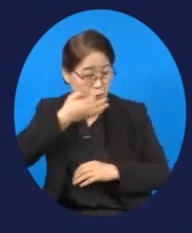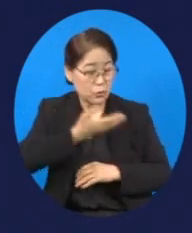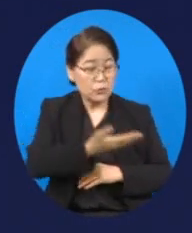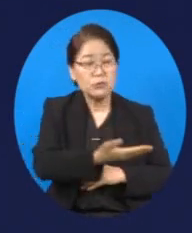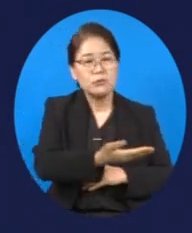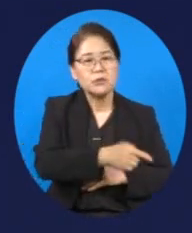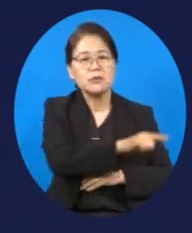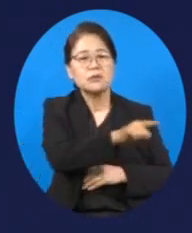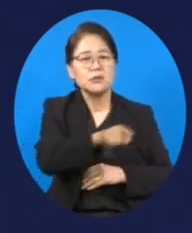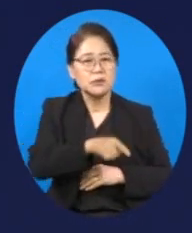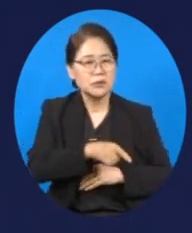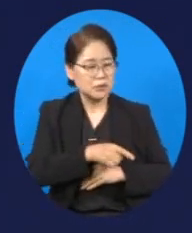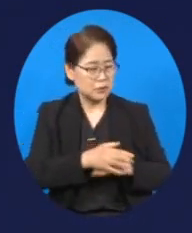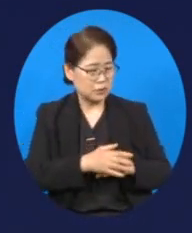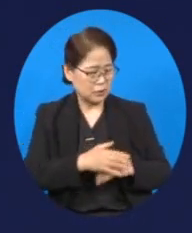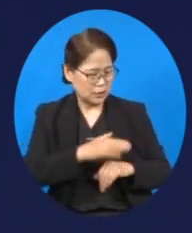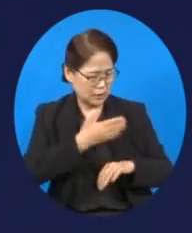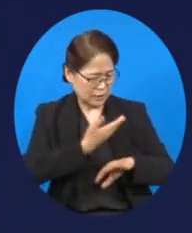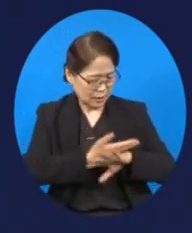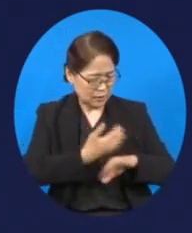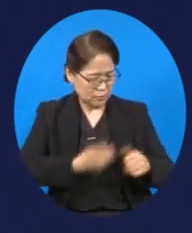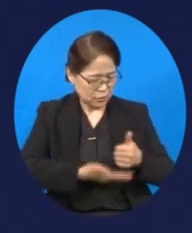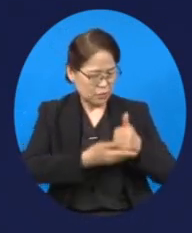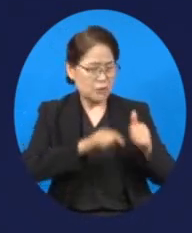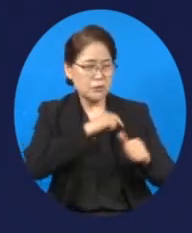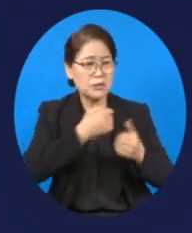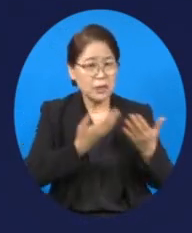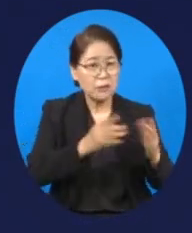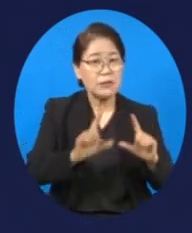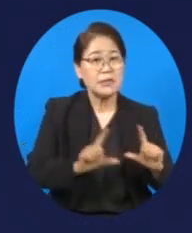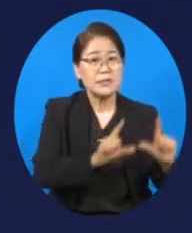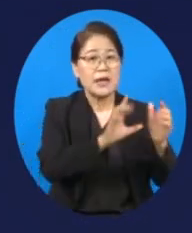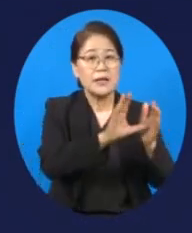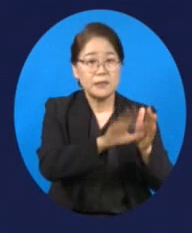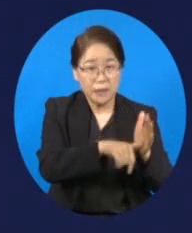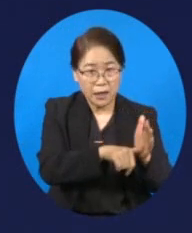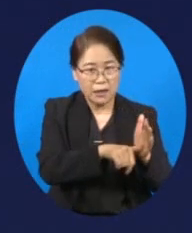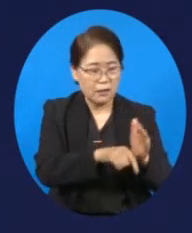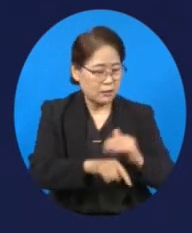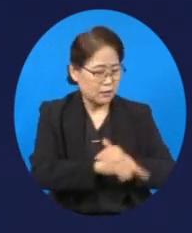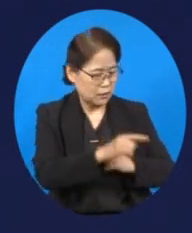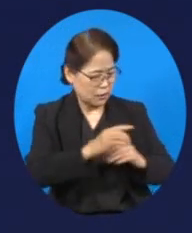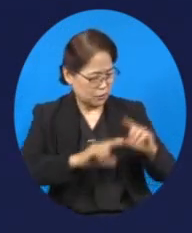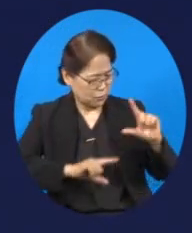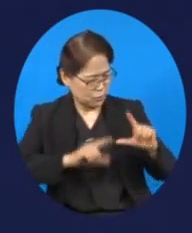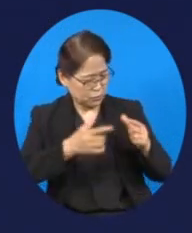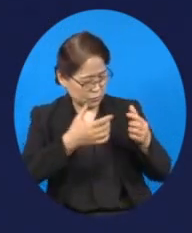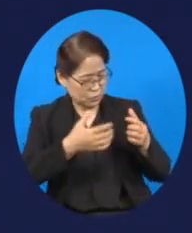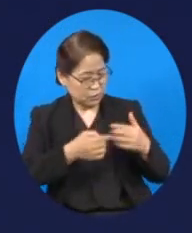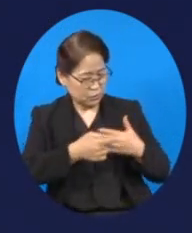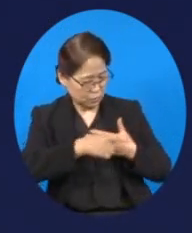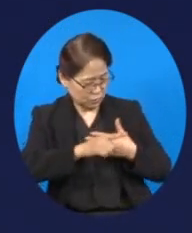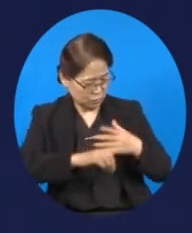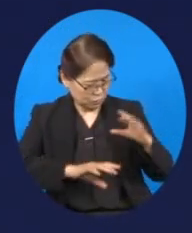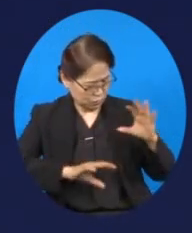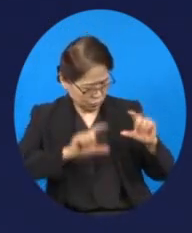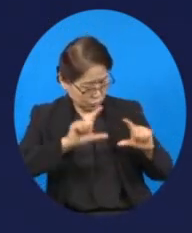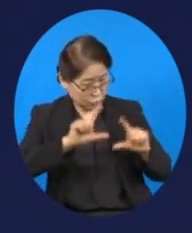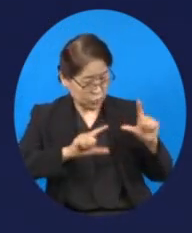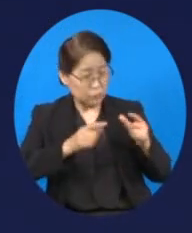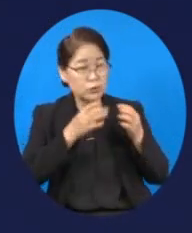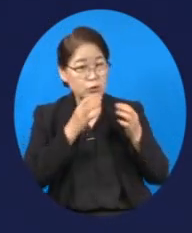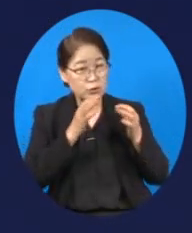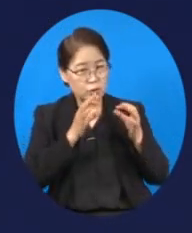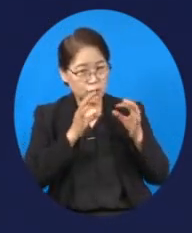이렇게 누군가를 섬기고 희생하고 살아가게 되면 그 모습을 통해서 사람들은 감동을 받기도 하고